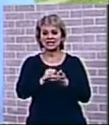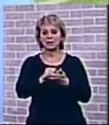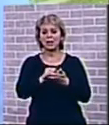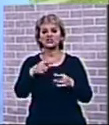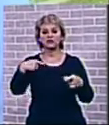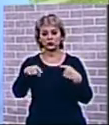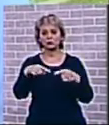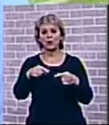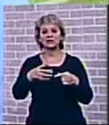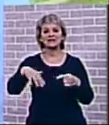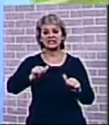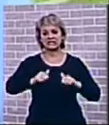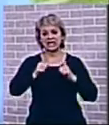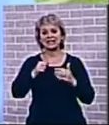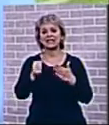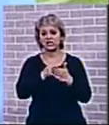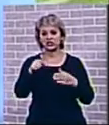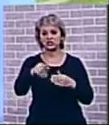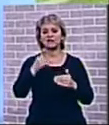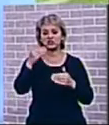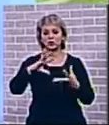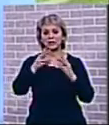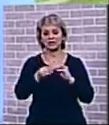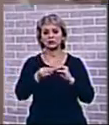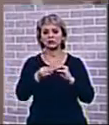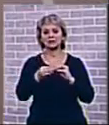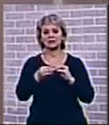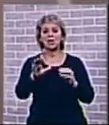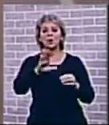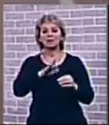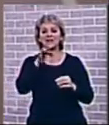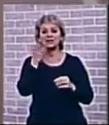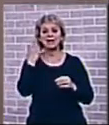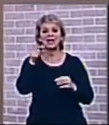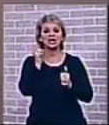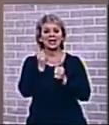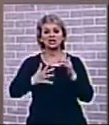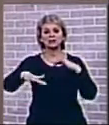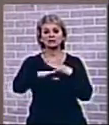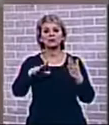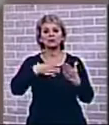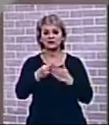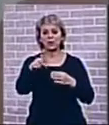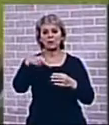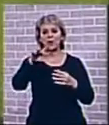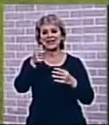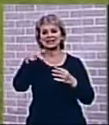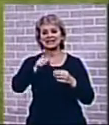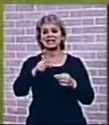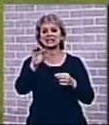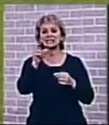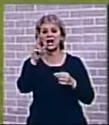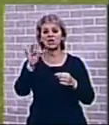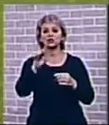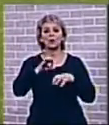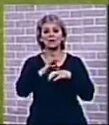занимались футболом и старались достичь высоких результатов. Было время, когда в каждом дворе был свой понедельник. СКА Ростов